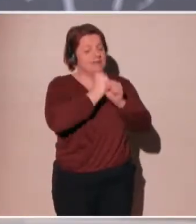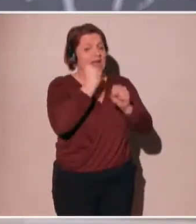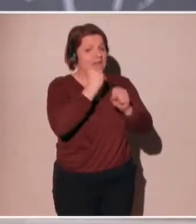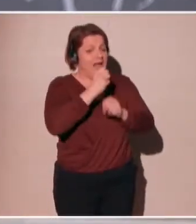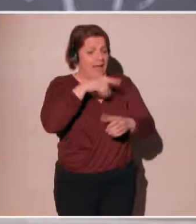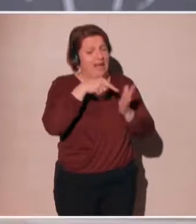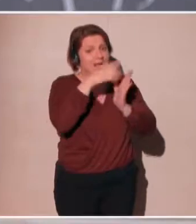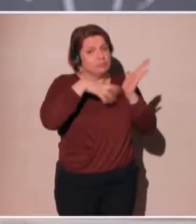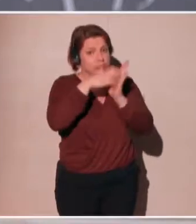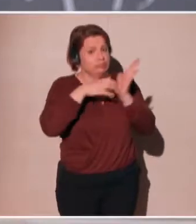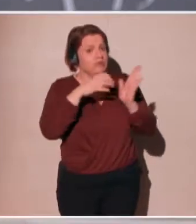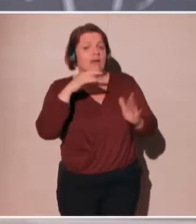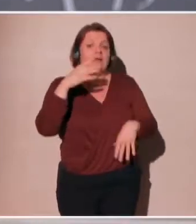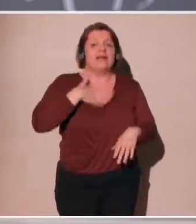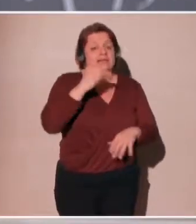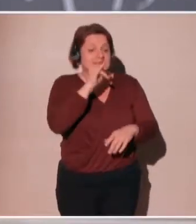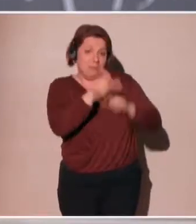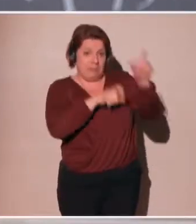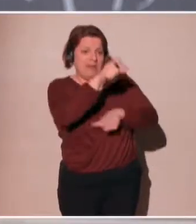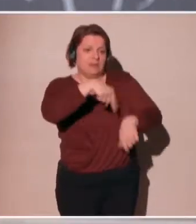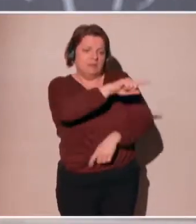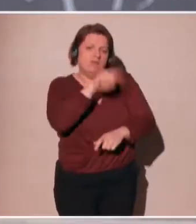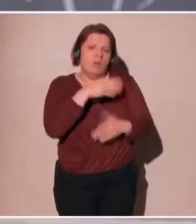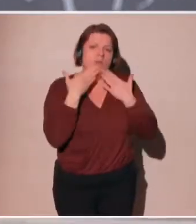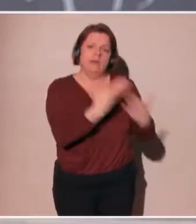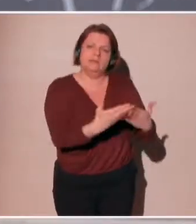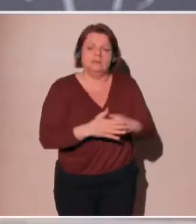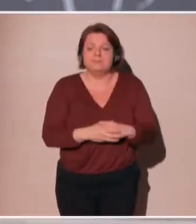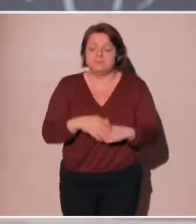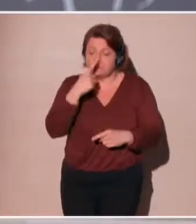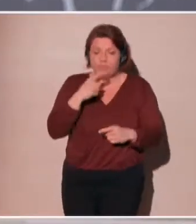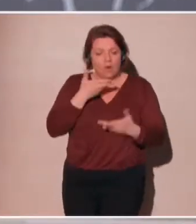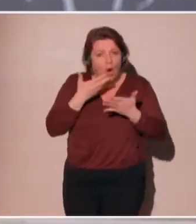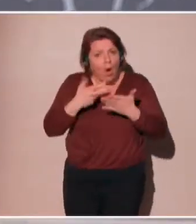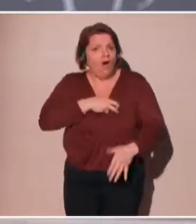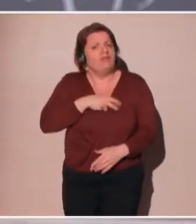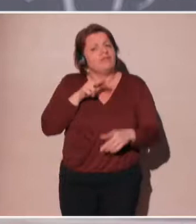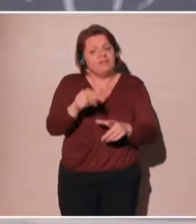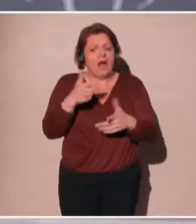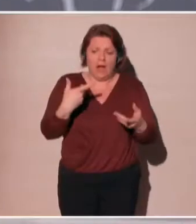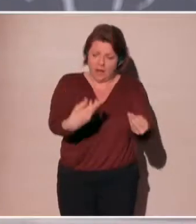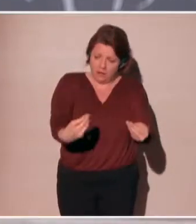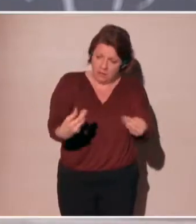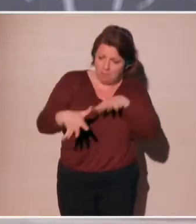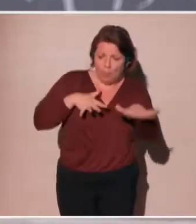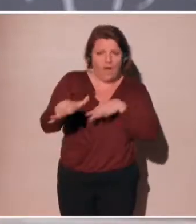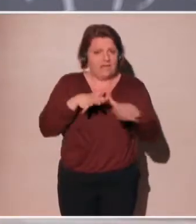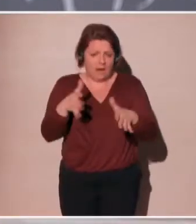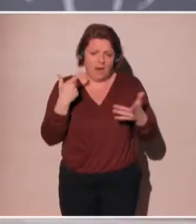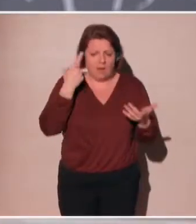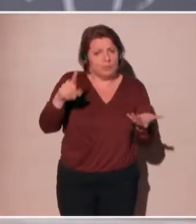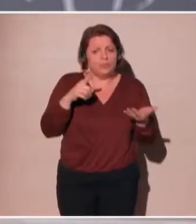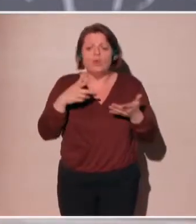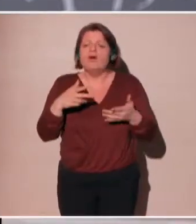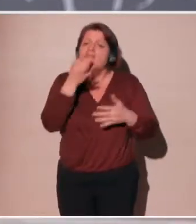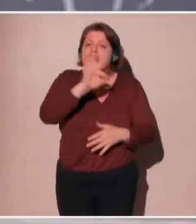remercier. Et je crois qu'on va se donner enfin les moyens de profiter de la qualité qu'il peut y avoir en France, qualité qui a